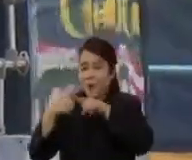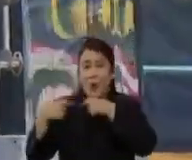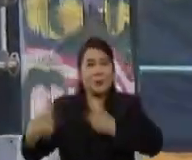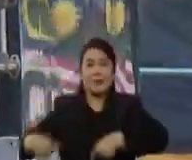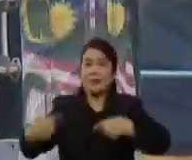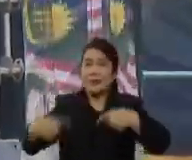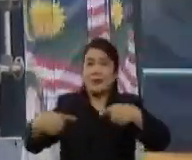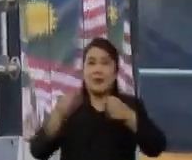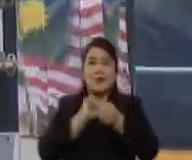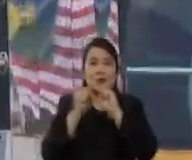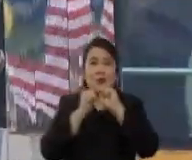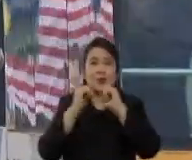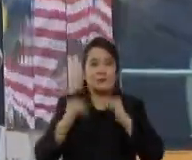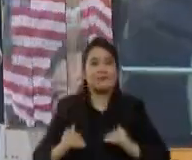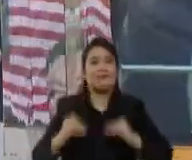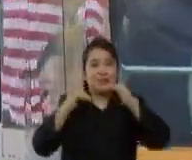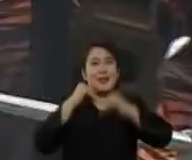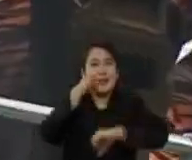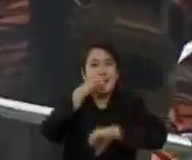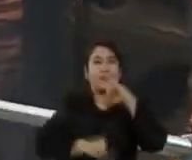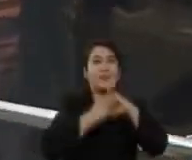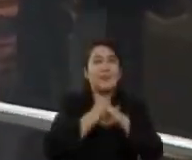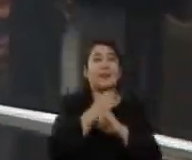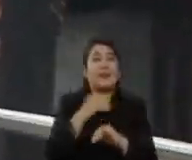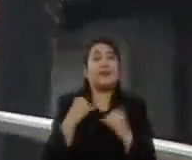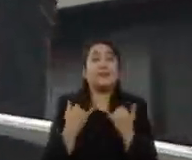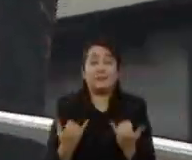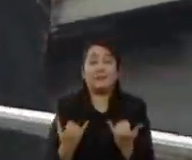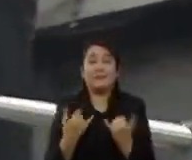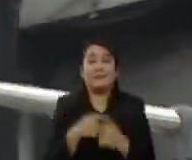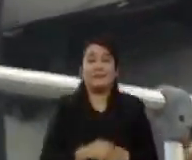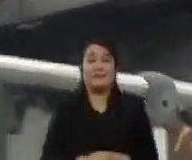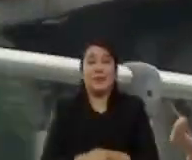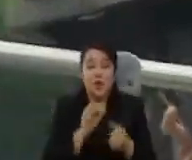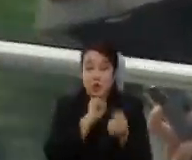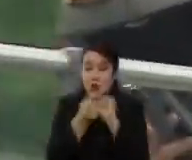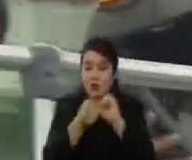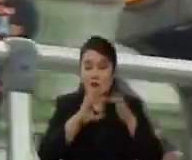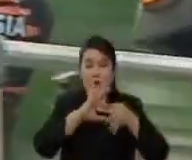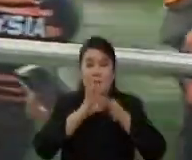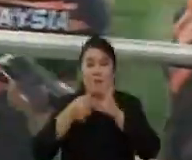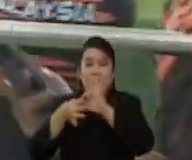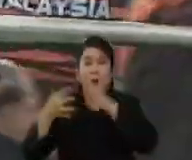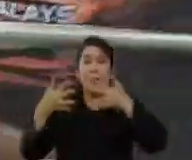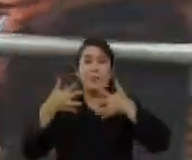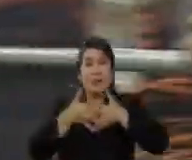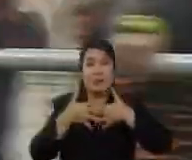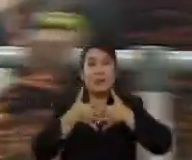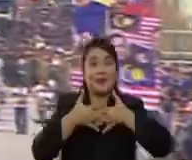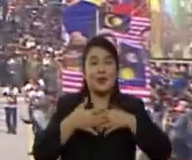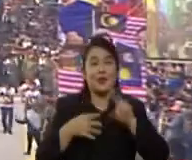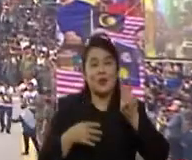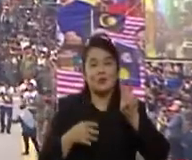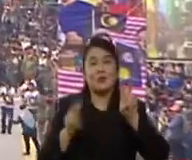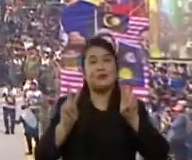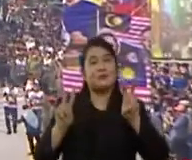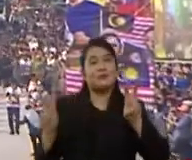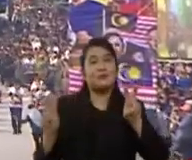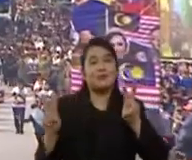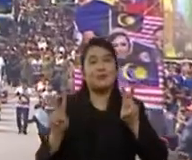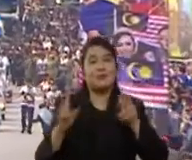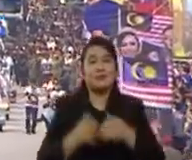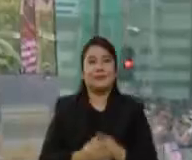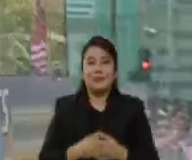pertandingan sukan peringkat antarabangsa dan terkini melalui sukan Commonwealth Birmingham 2022 dengan